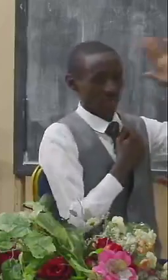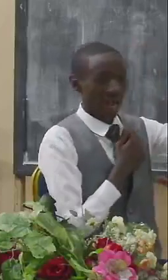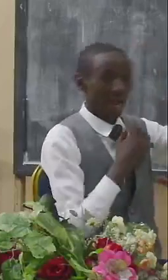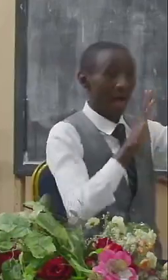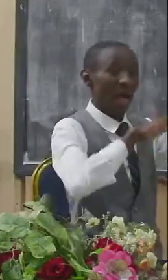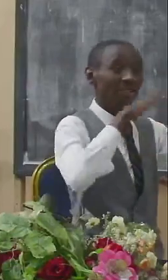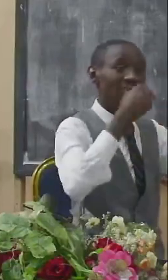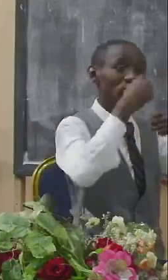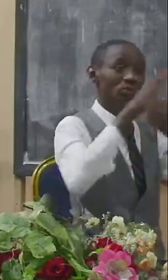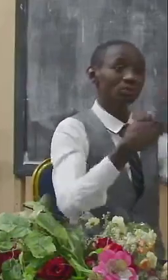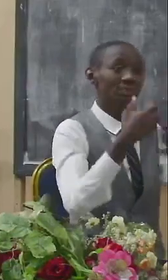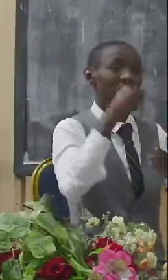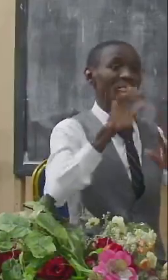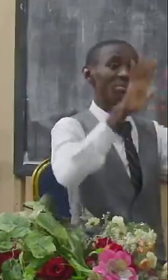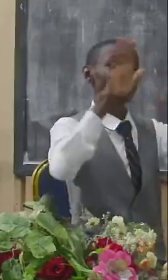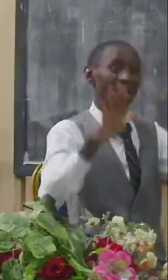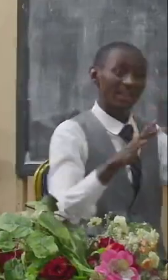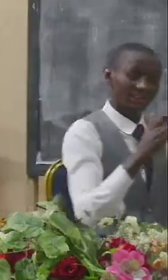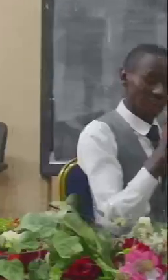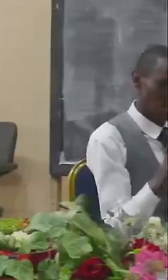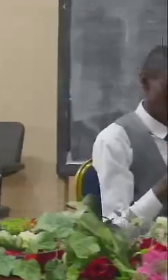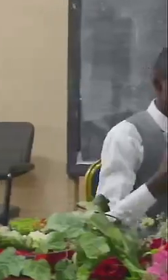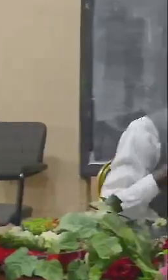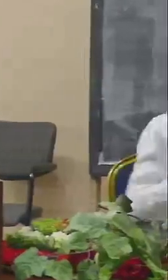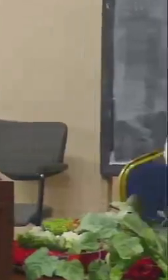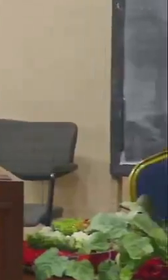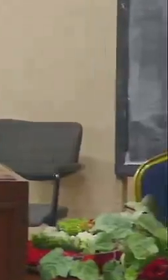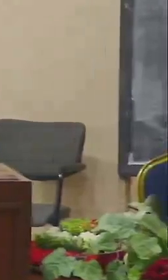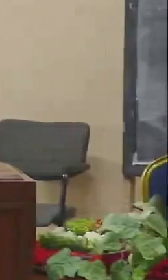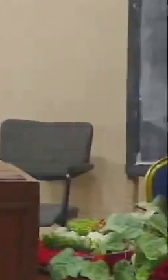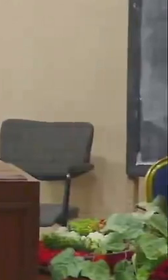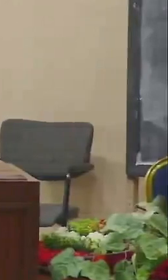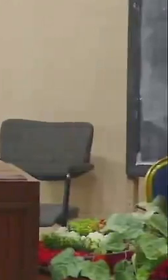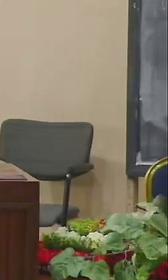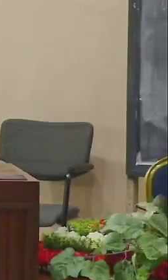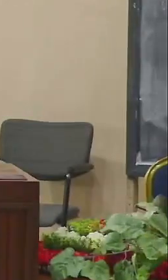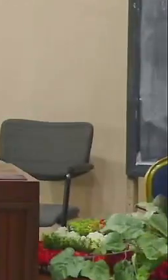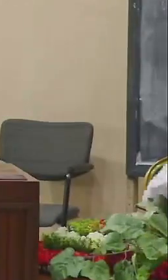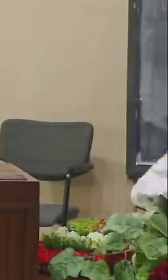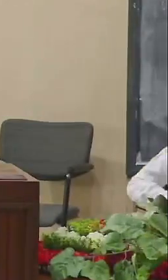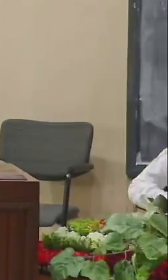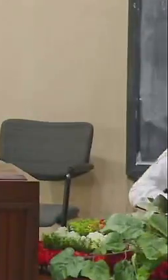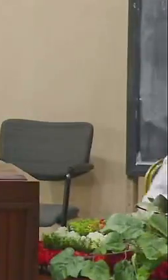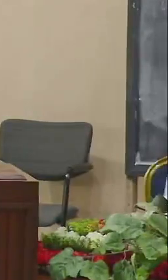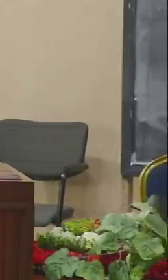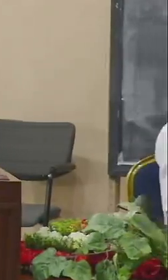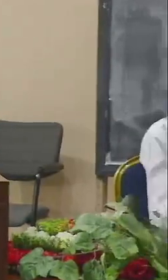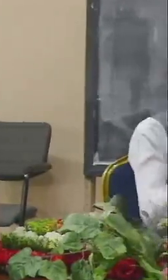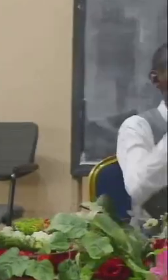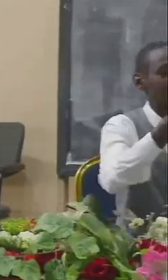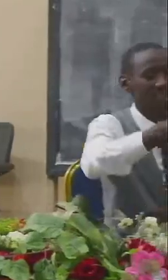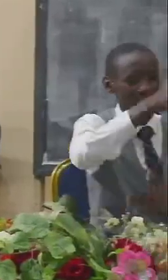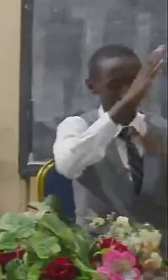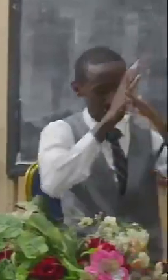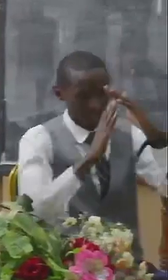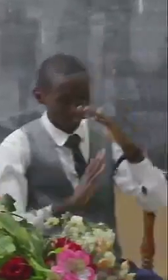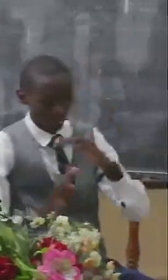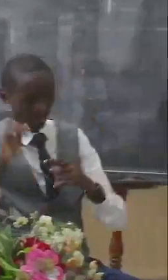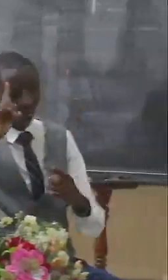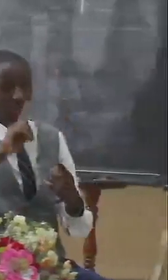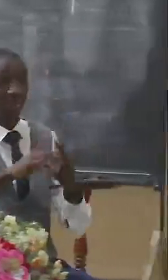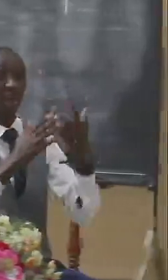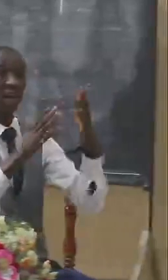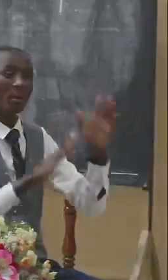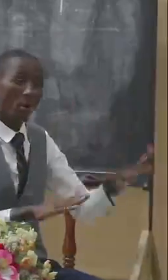Sa miséricorde. Rehema yake. Il a envoyé son fils. Alitutumia mwana wake Yesu Kristo. Il s'est humilié. Alijinyenyekeza. Jusqu'à la mort de la